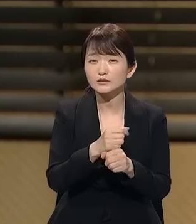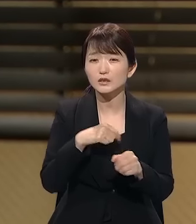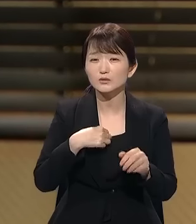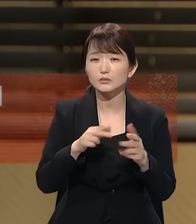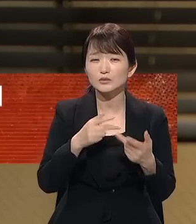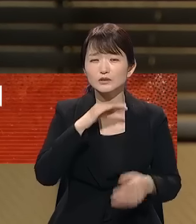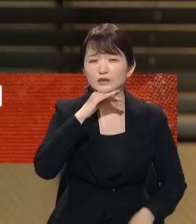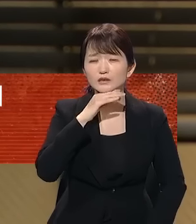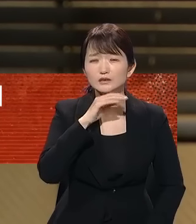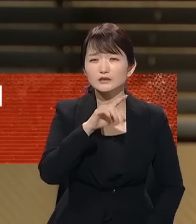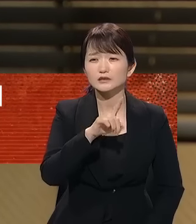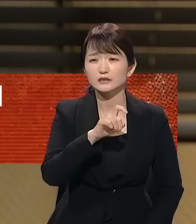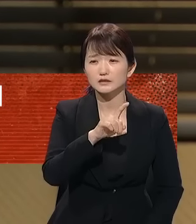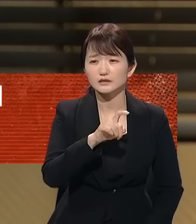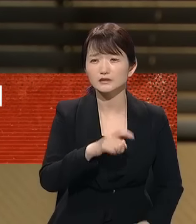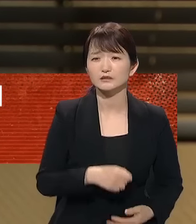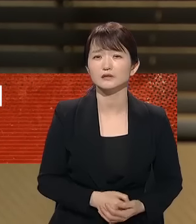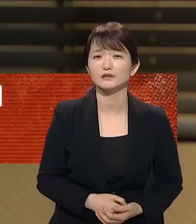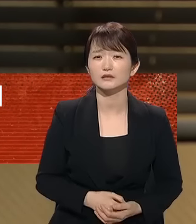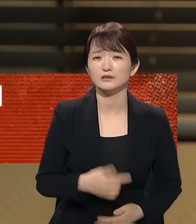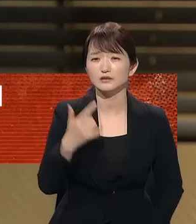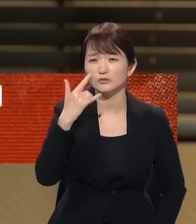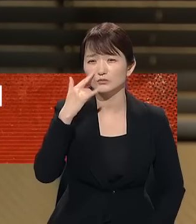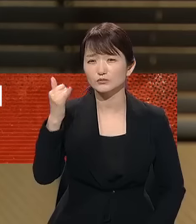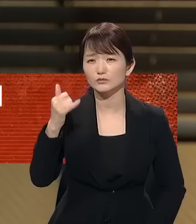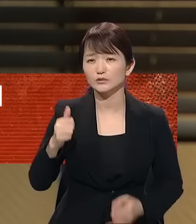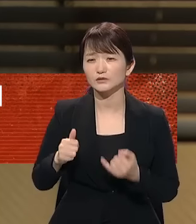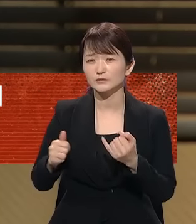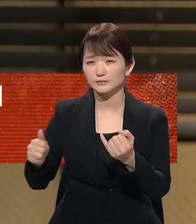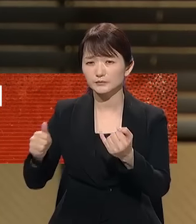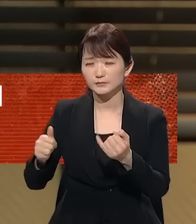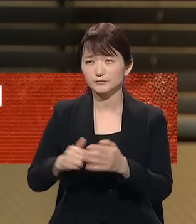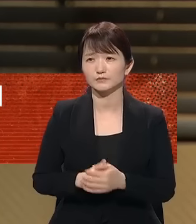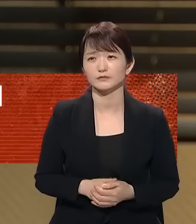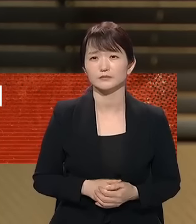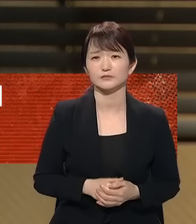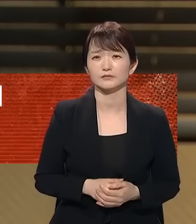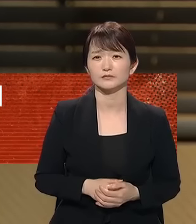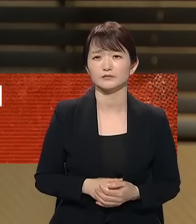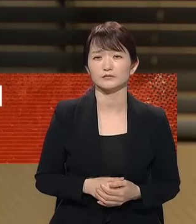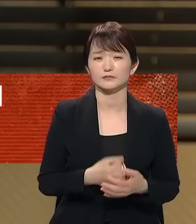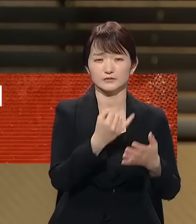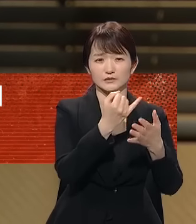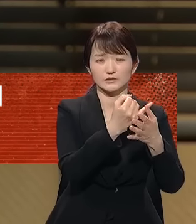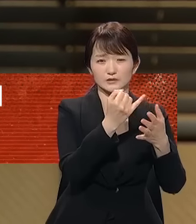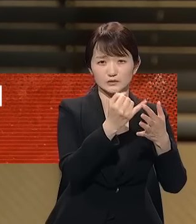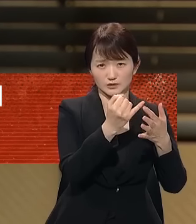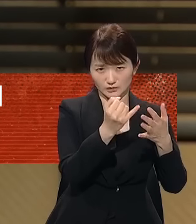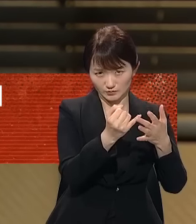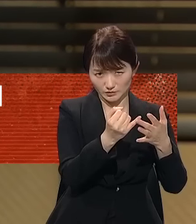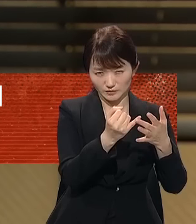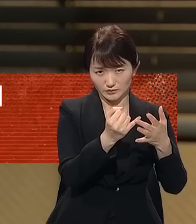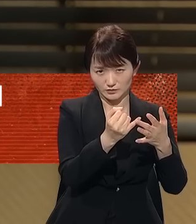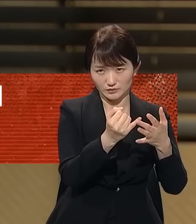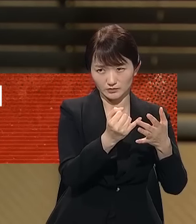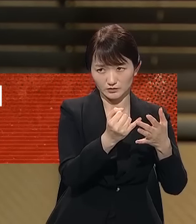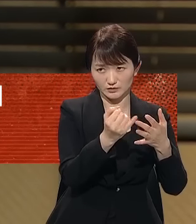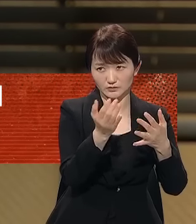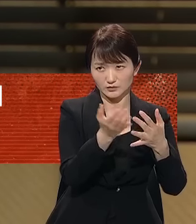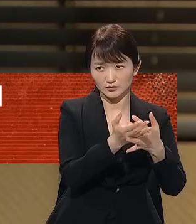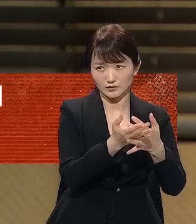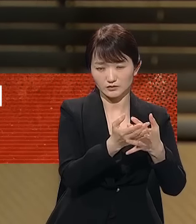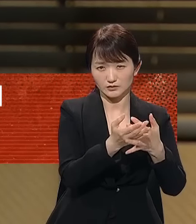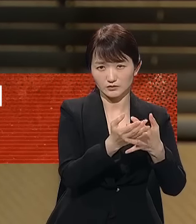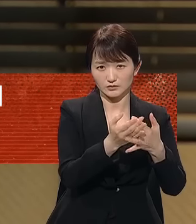하는데 이제 부모님은 맞벌이였는데 이 제보자 밑으로 두 여동생이 더 있었다고 해요. 근데 두 여동생의 육아는